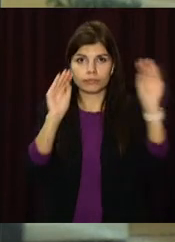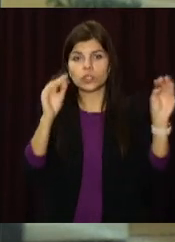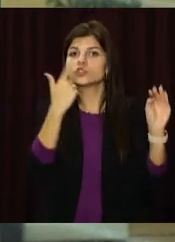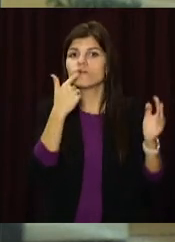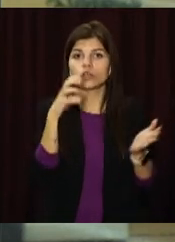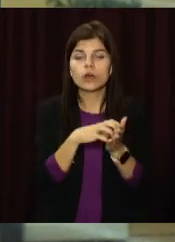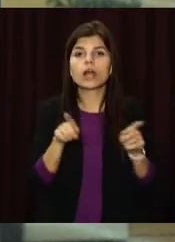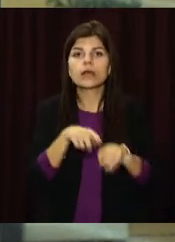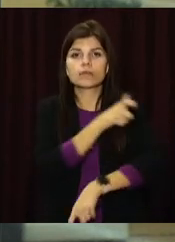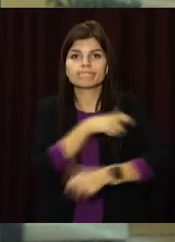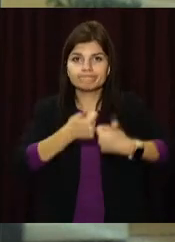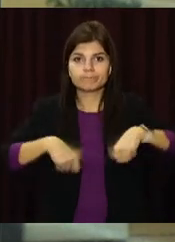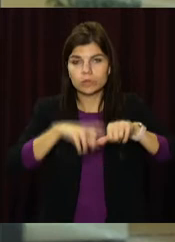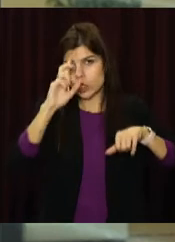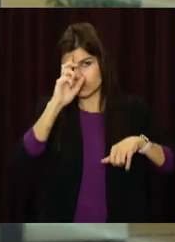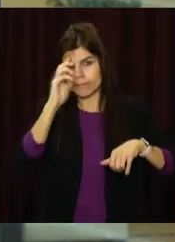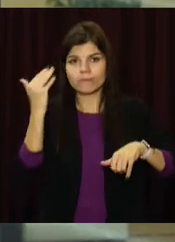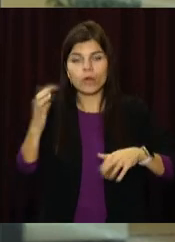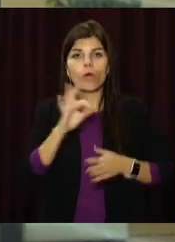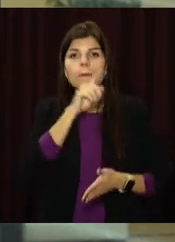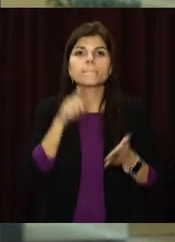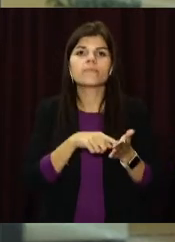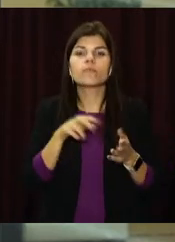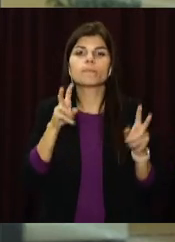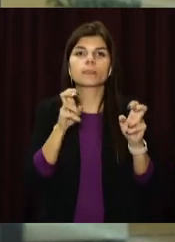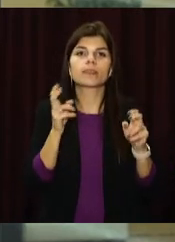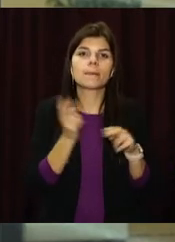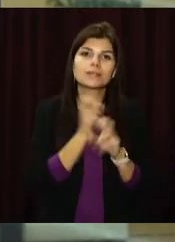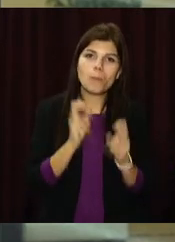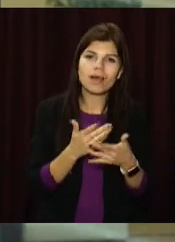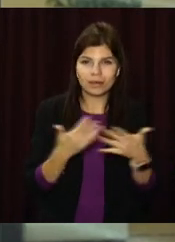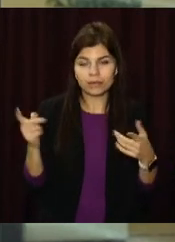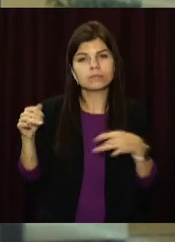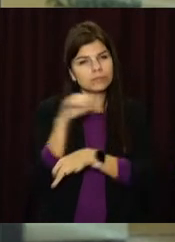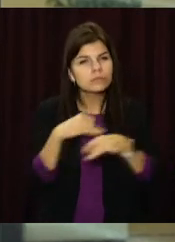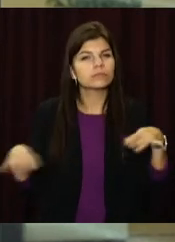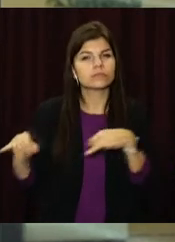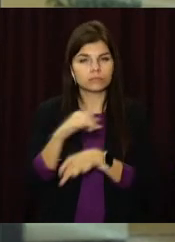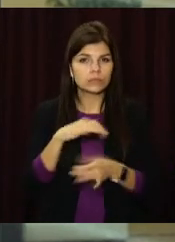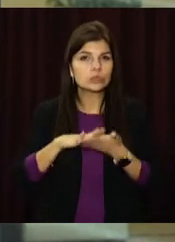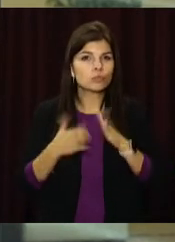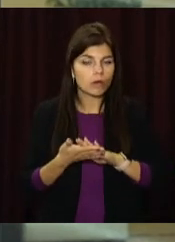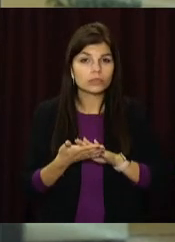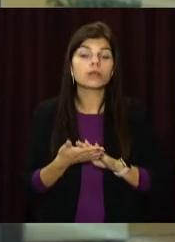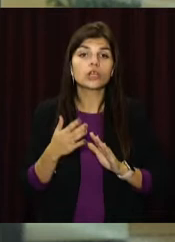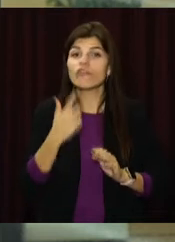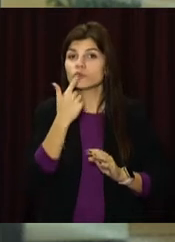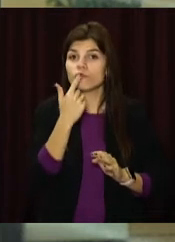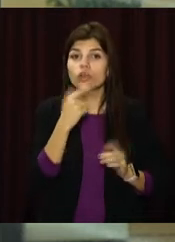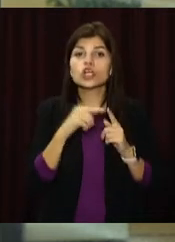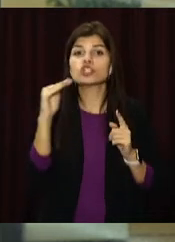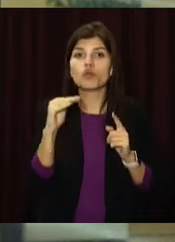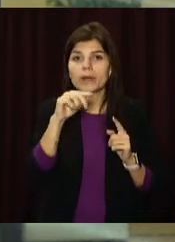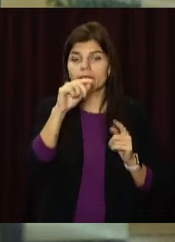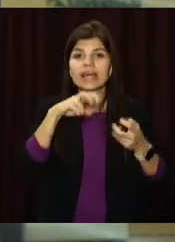прийняли сьогодні на позачерговому засіданні Держкомісії з питань техногенно-екологічної безпеки та надзвичайних ситуацій. У червоному